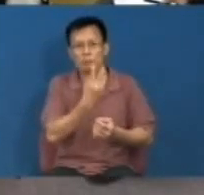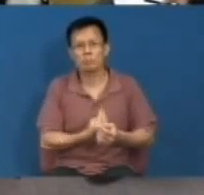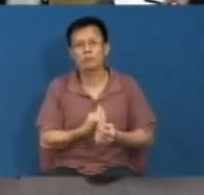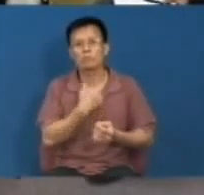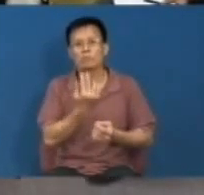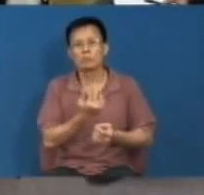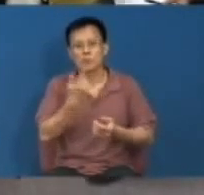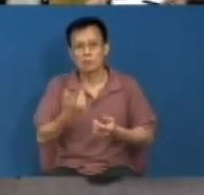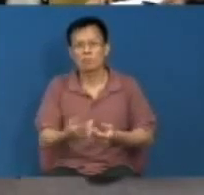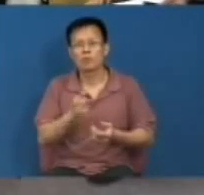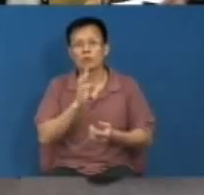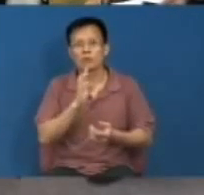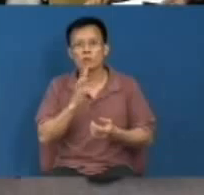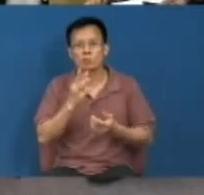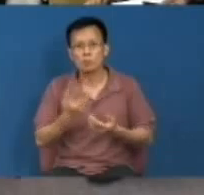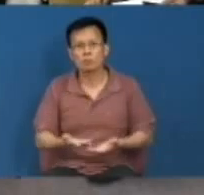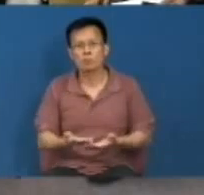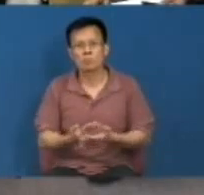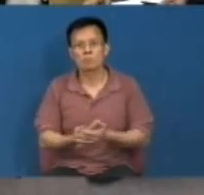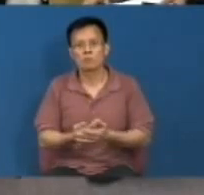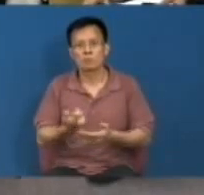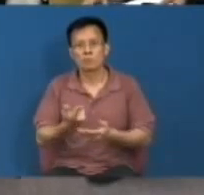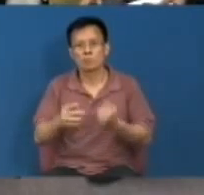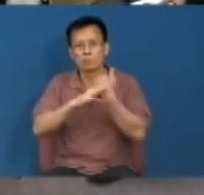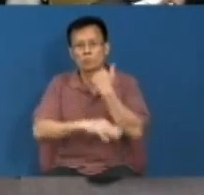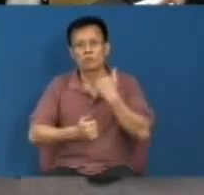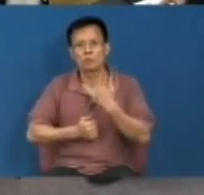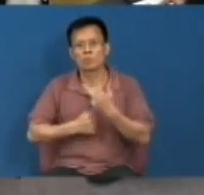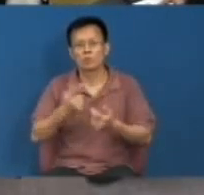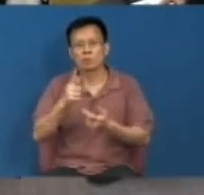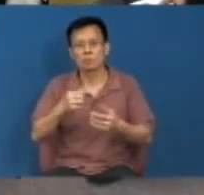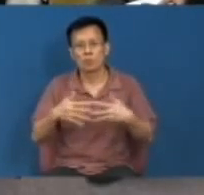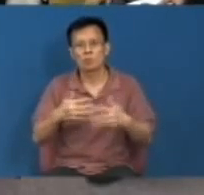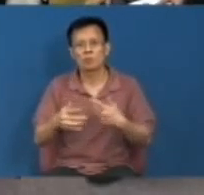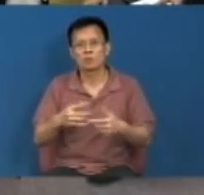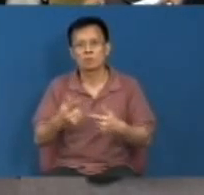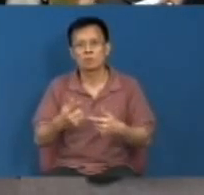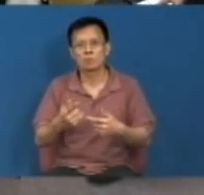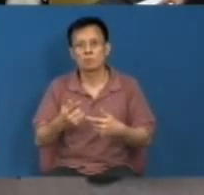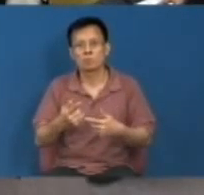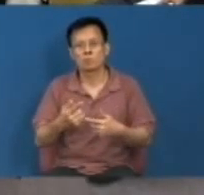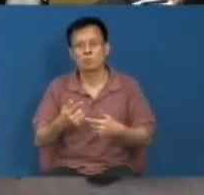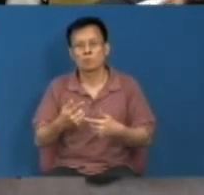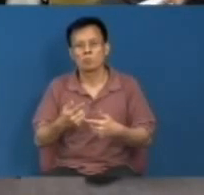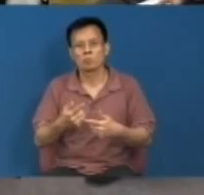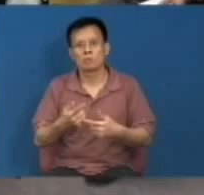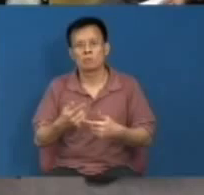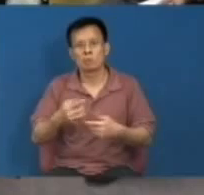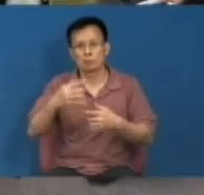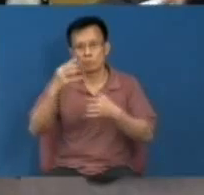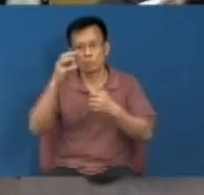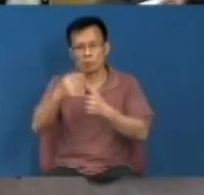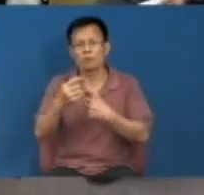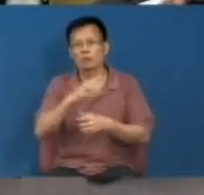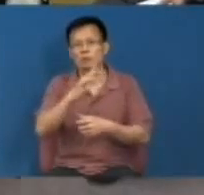日等於好咗好多好多嘅係啲法律師同我哋講，有咩事咧？執法人嚟嘅時候咧，我就保持緘默，我